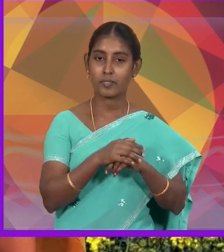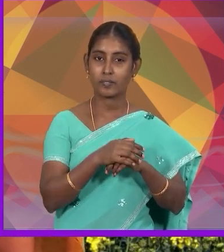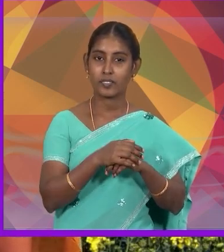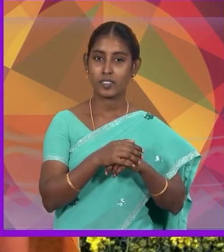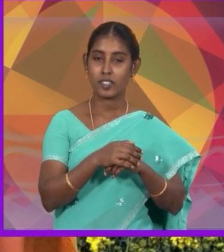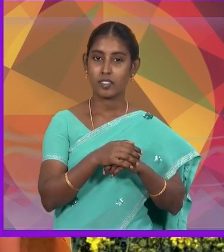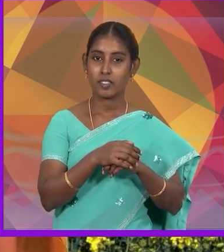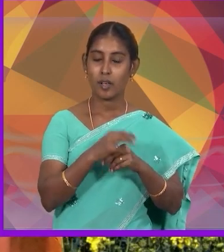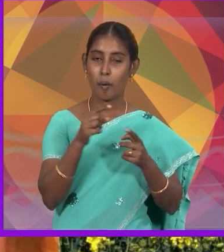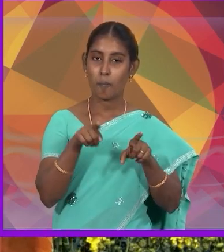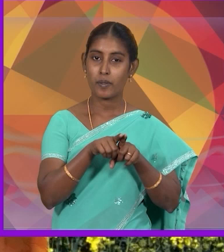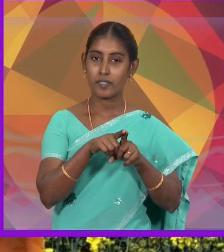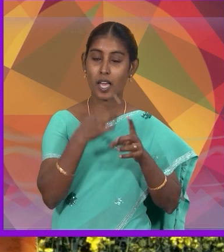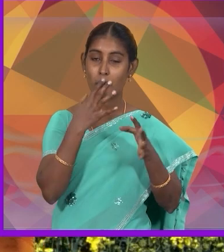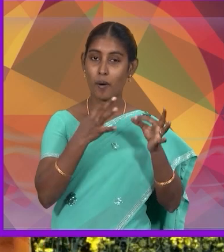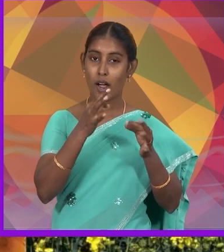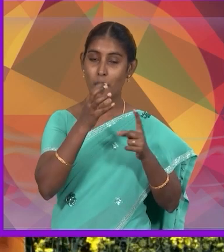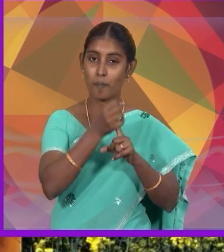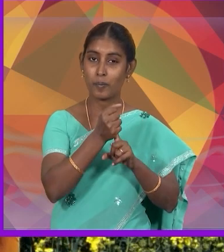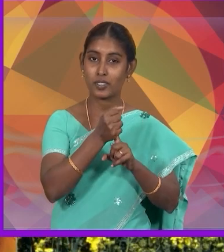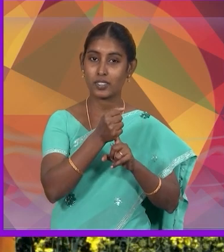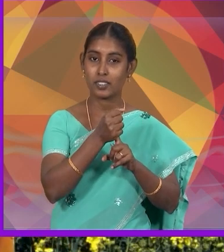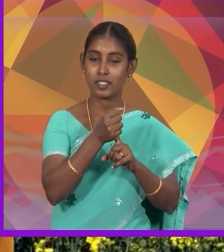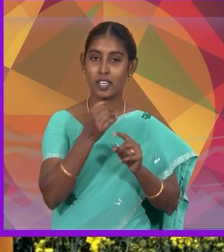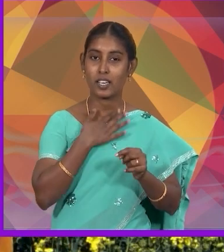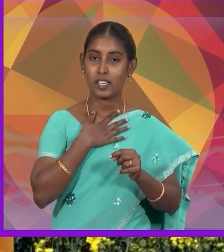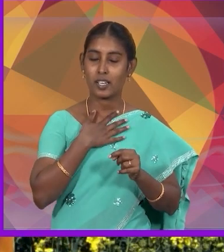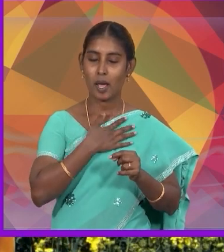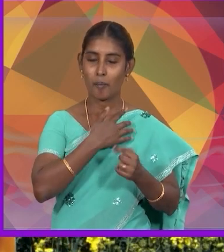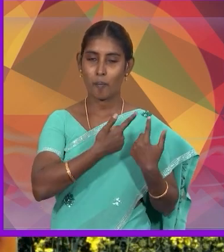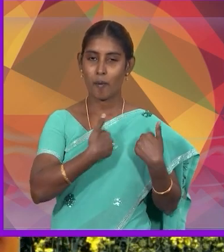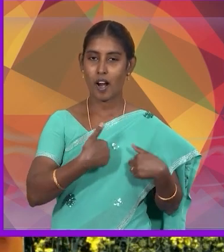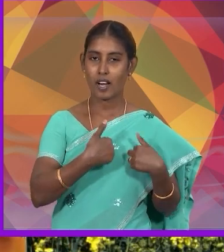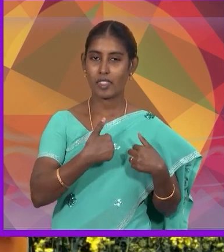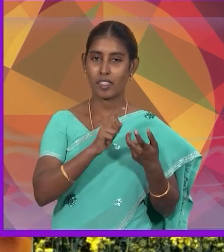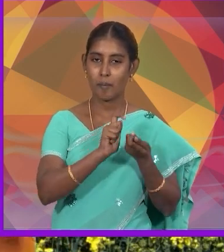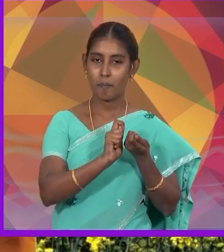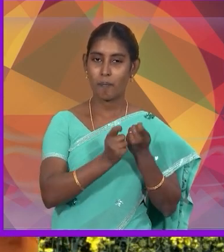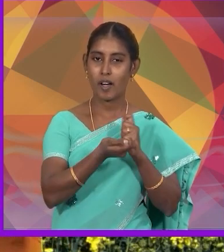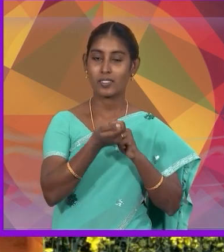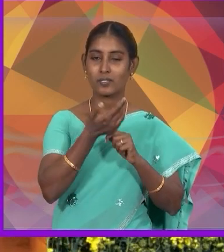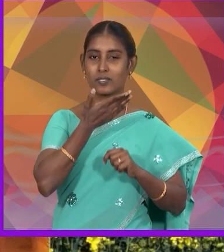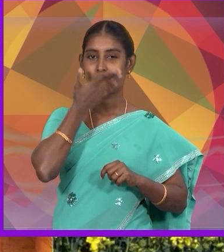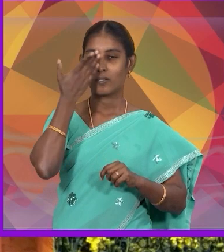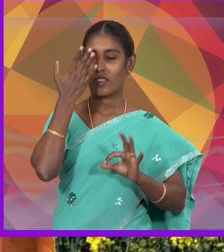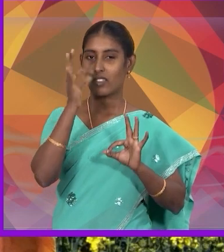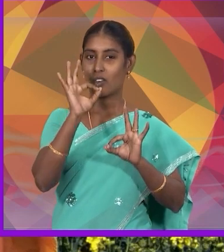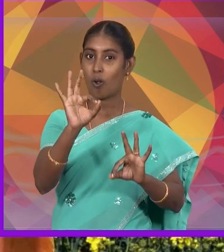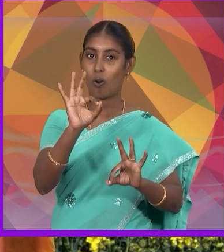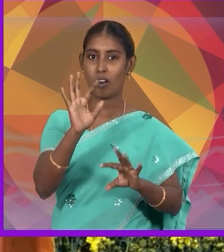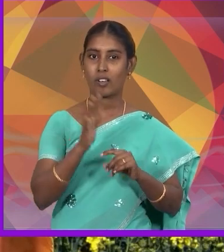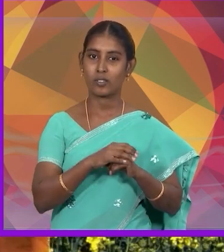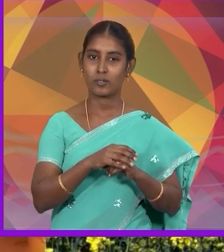அந்த பால் பிடிச்சிருக்க நெல் வயல்ல நம்ம நடந்தோம்னா நம்ம மனதை மயக்கக்கூடிய வாசம் அடிக்குங்க, கமகமான